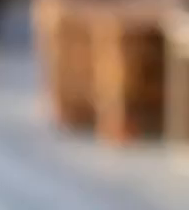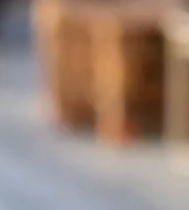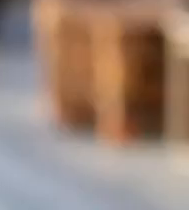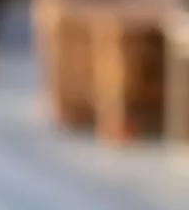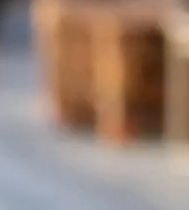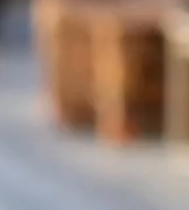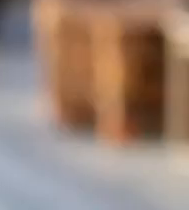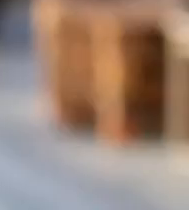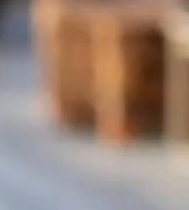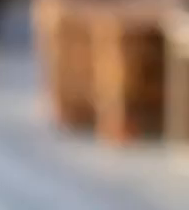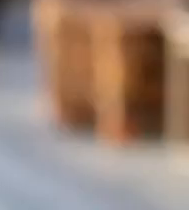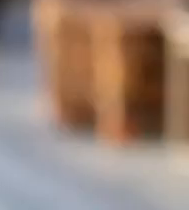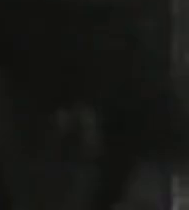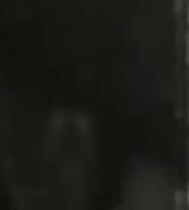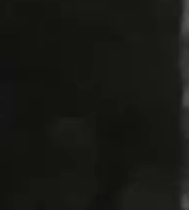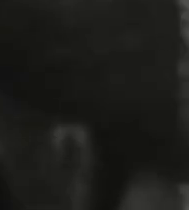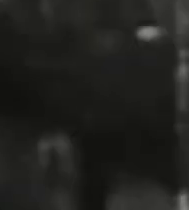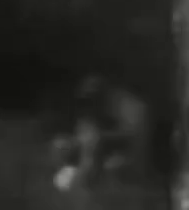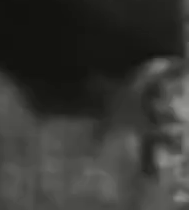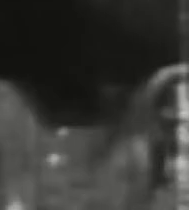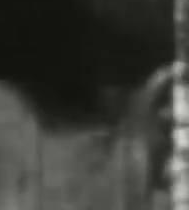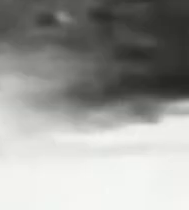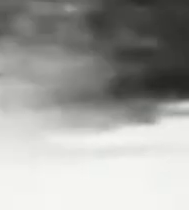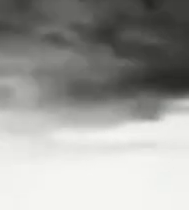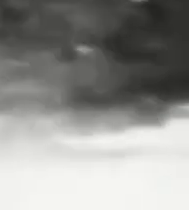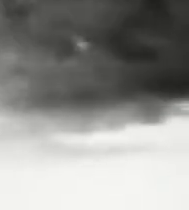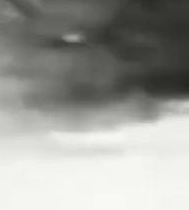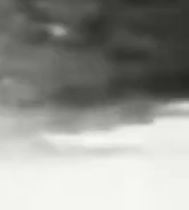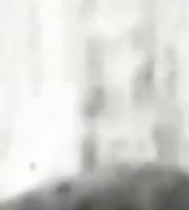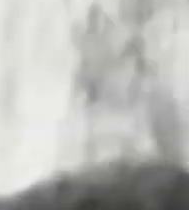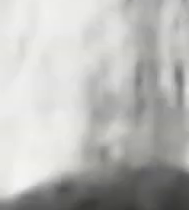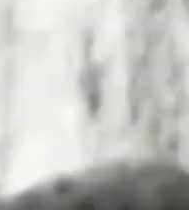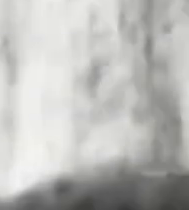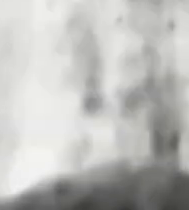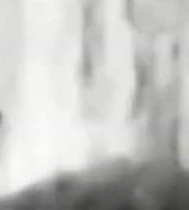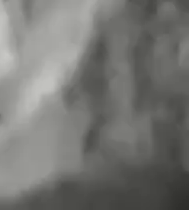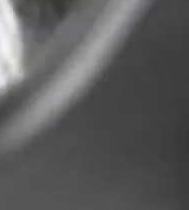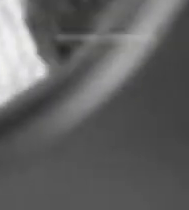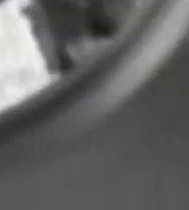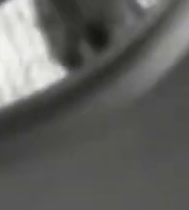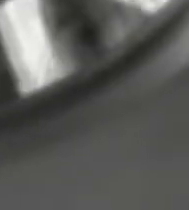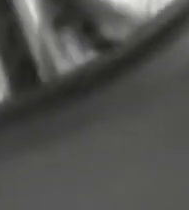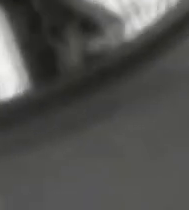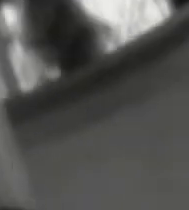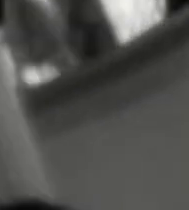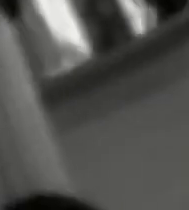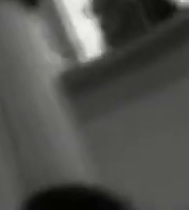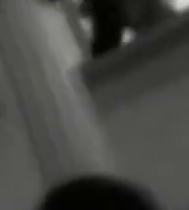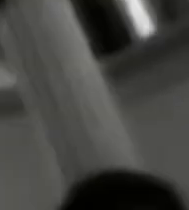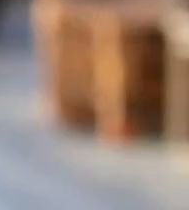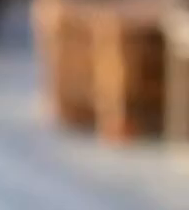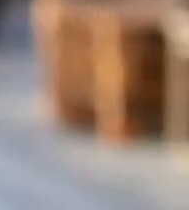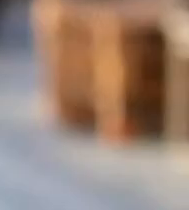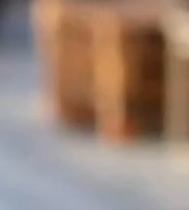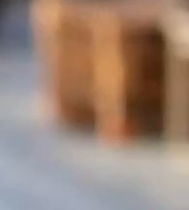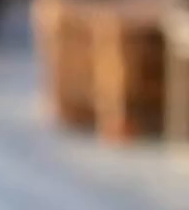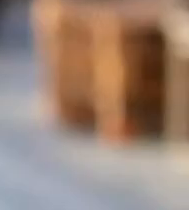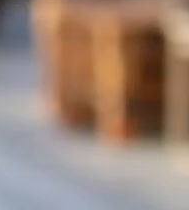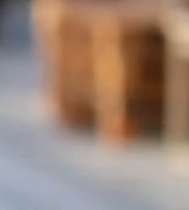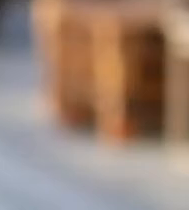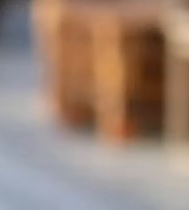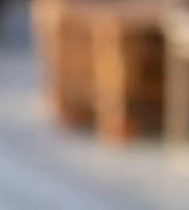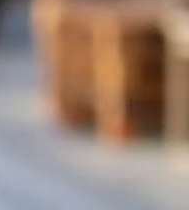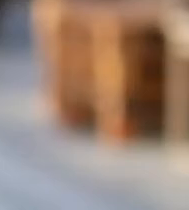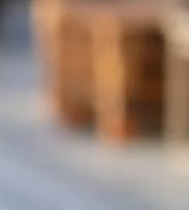საერთოდ სიკოდოლიძის პიროვნება ქართული კინოსთვის ძალიან ბევრი რამის განსაზღვრელი იყო მთელი იმ ათწლეულების მანძილზე, როცა ის